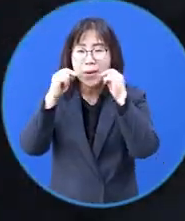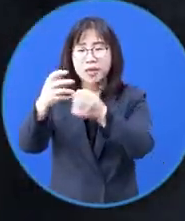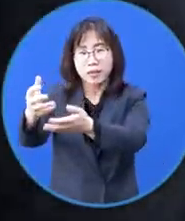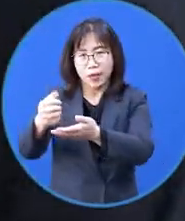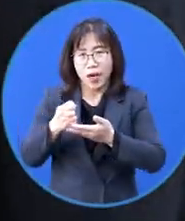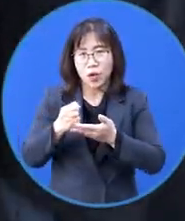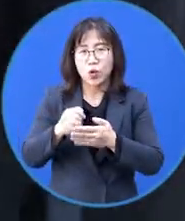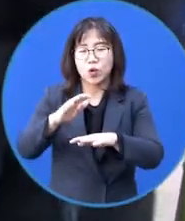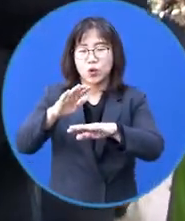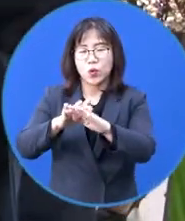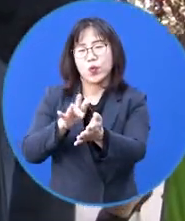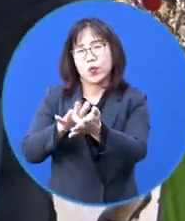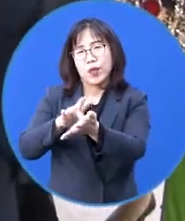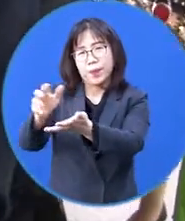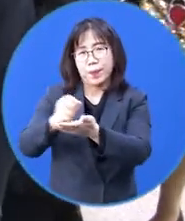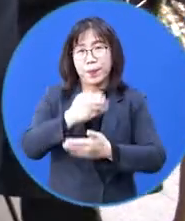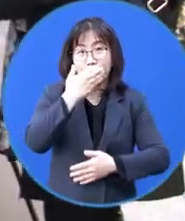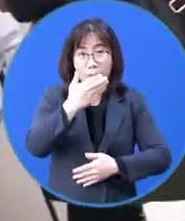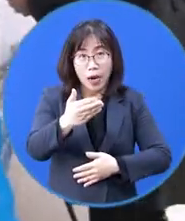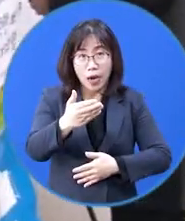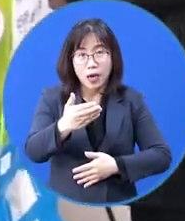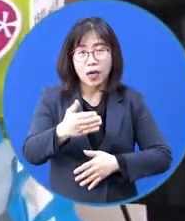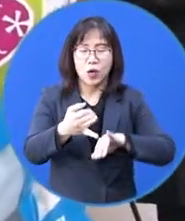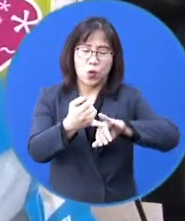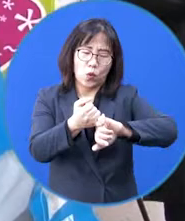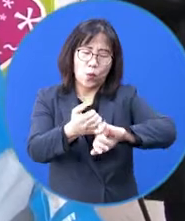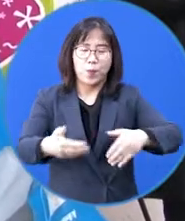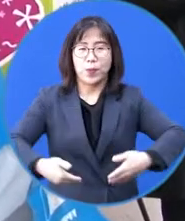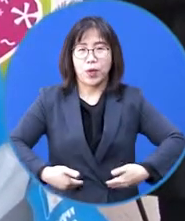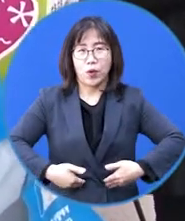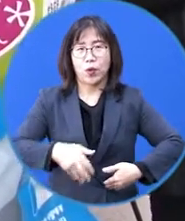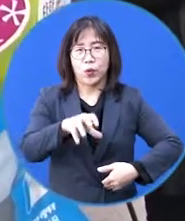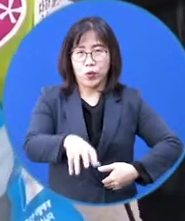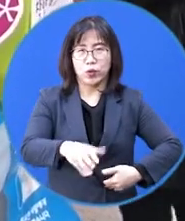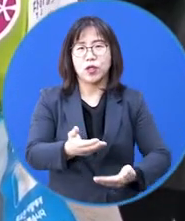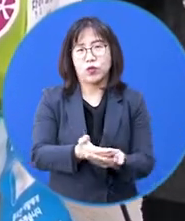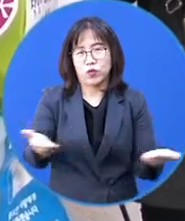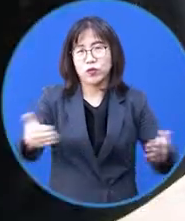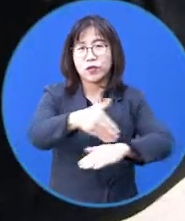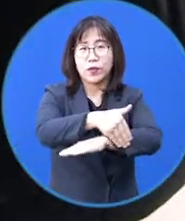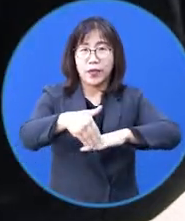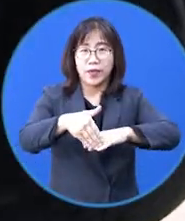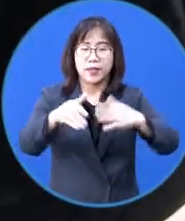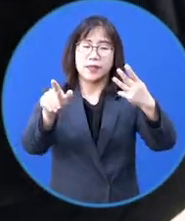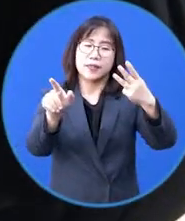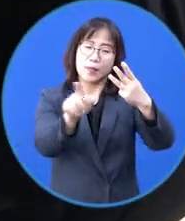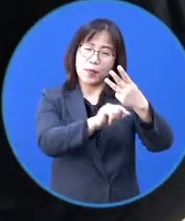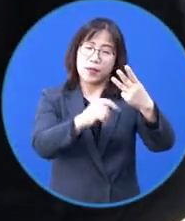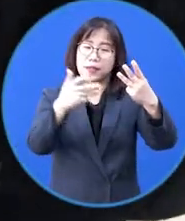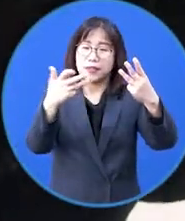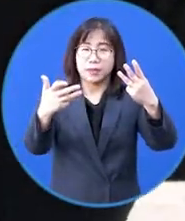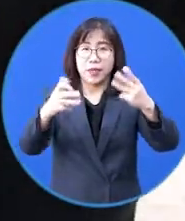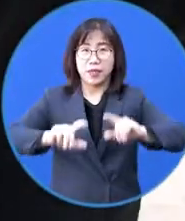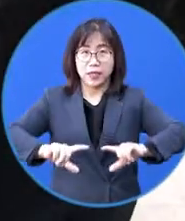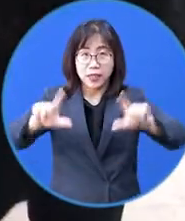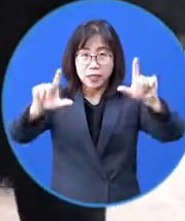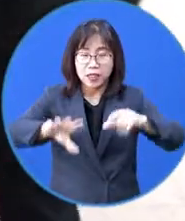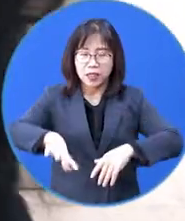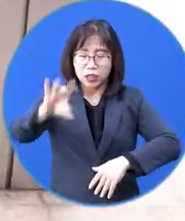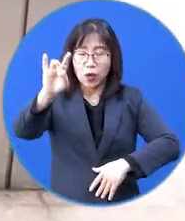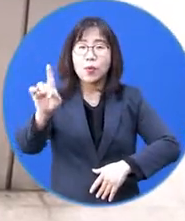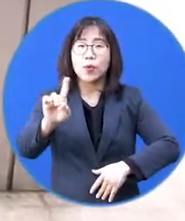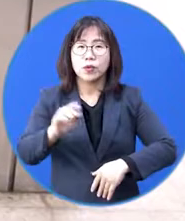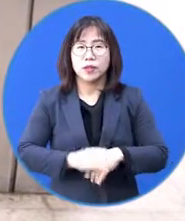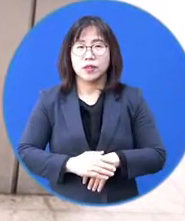내 취약계층 등 꼭 필요한 곳에 전달할 계획입니다. 지난 3월 18일 첫 캠페인에는 천여